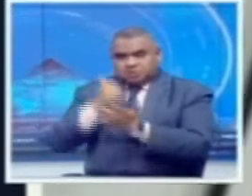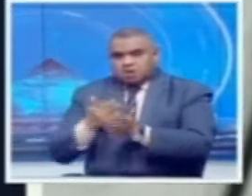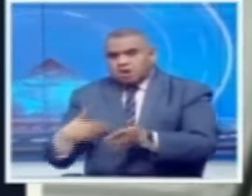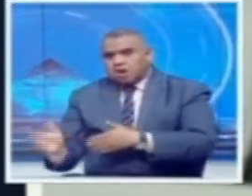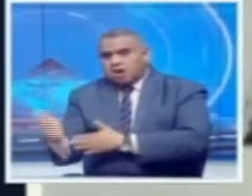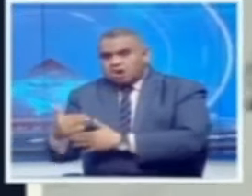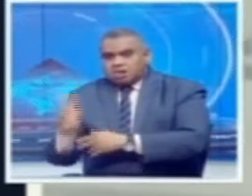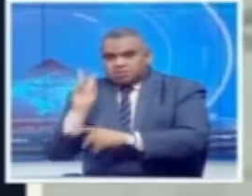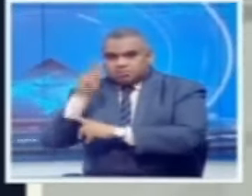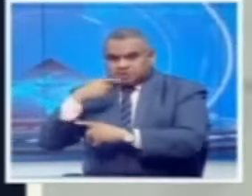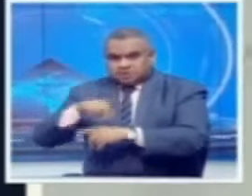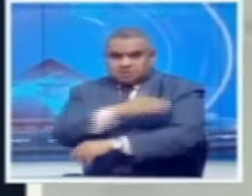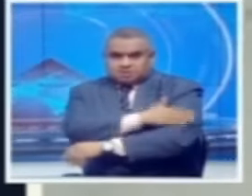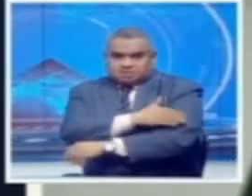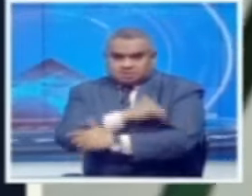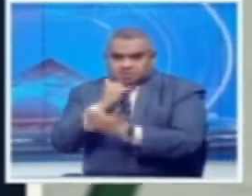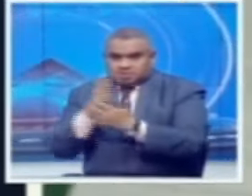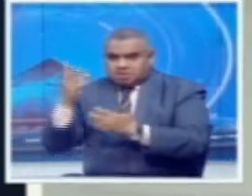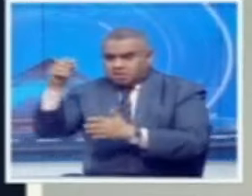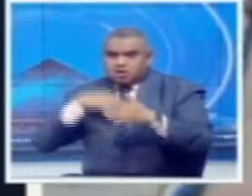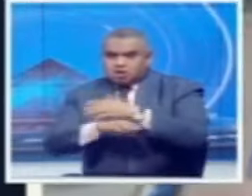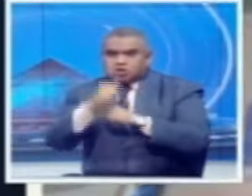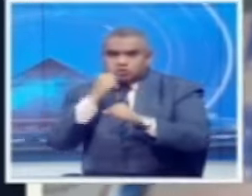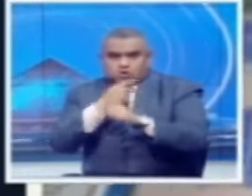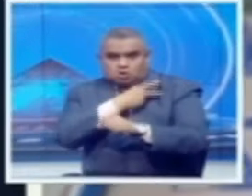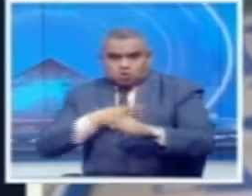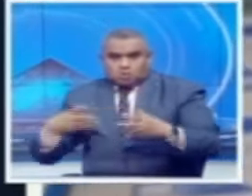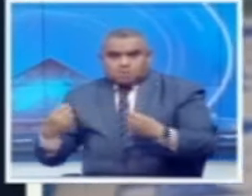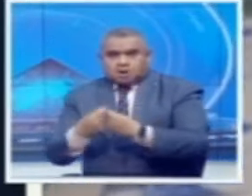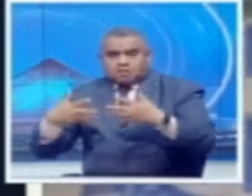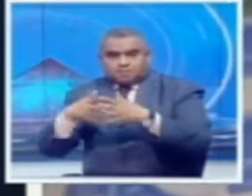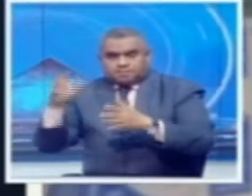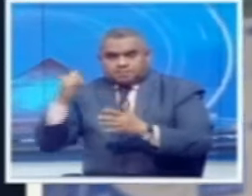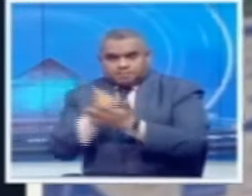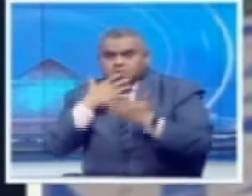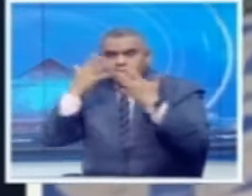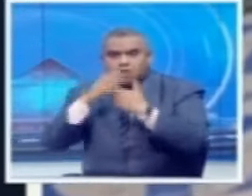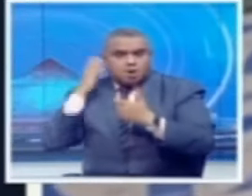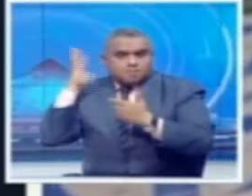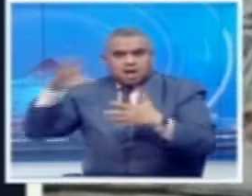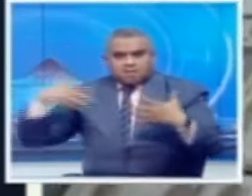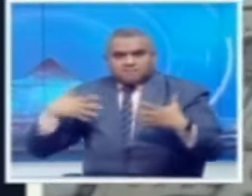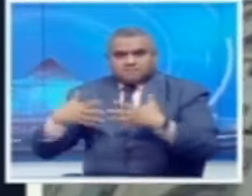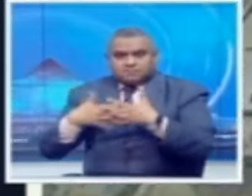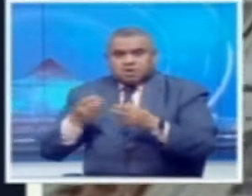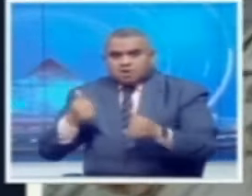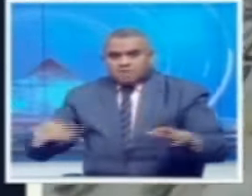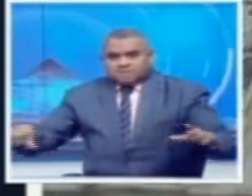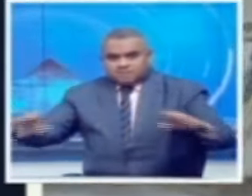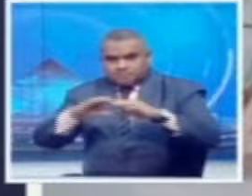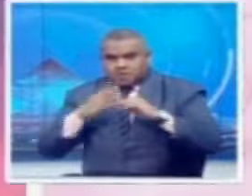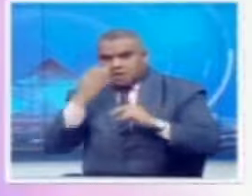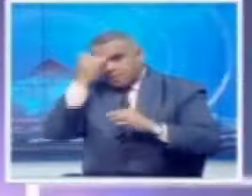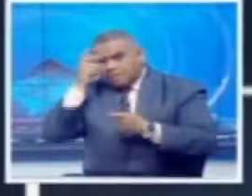وزعم ترشيحه لعضوية إحدى الجهات الحكومية ومشاركته في أحد المشروعات القومية، ثم استولوا على هذا